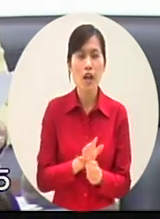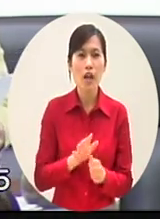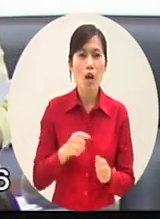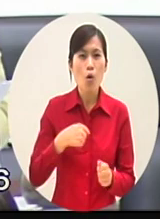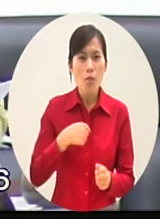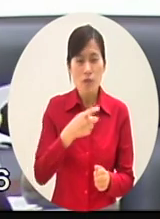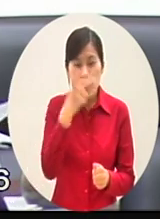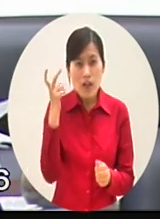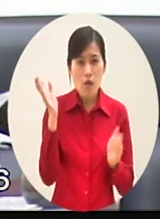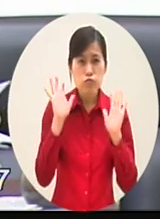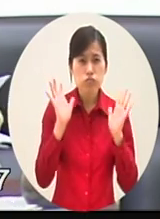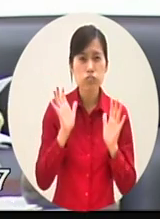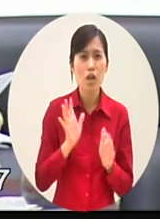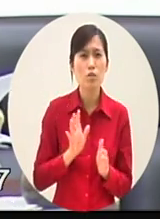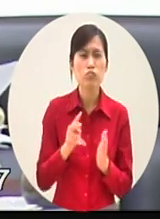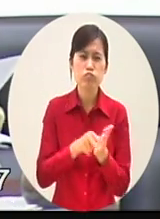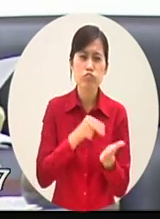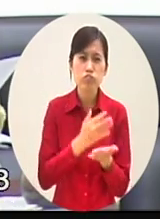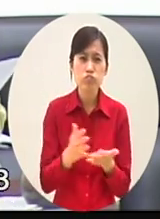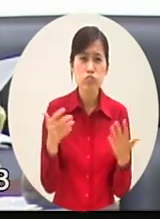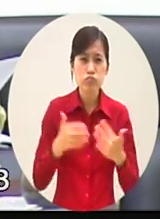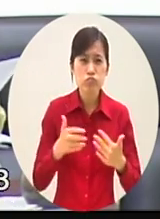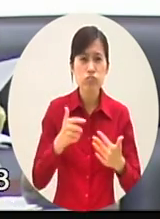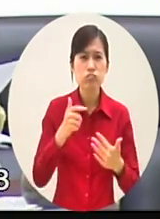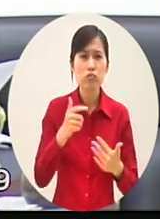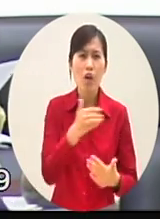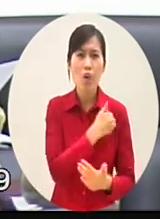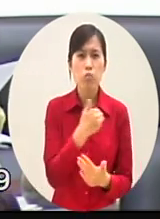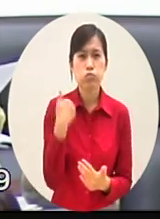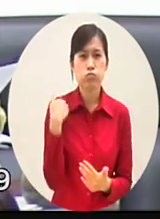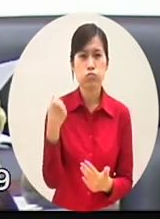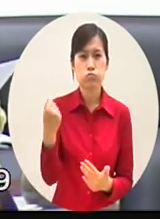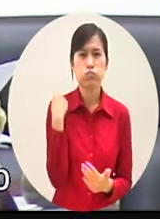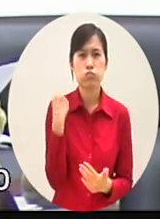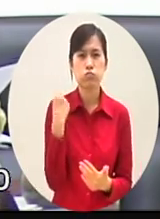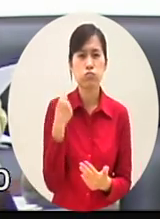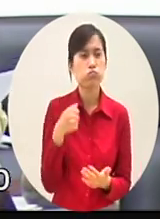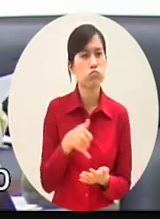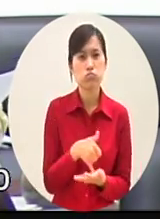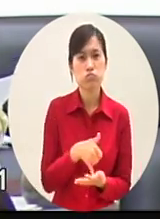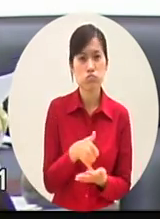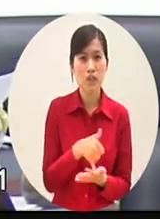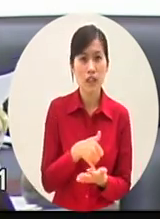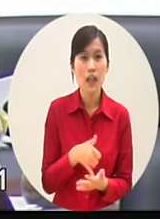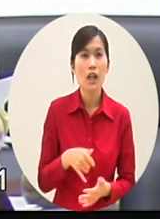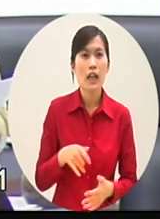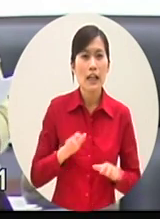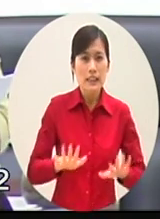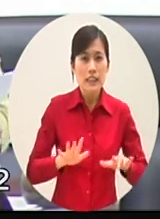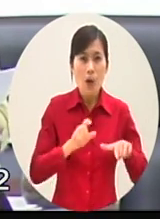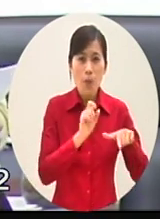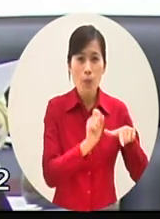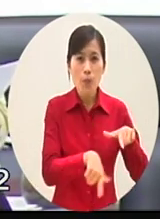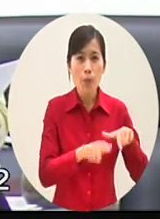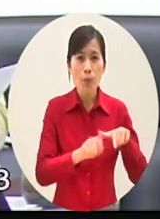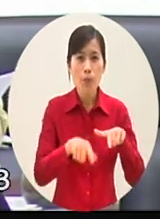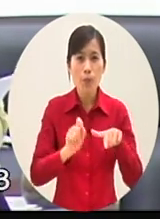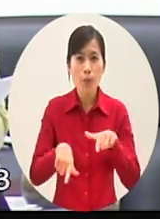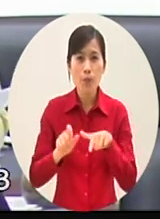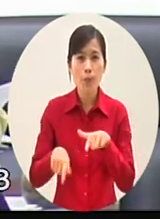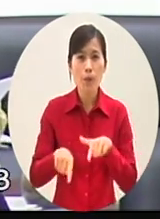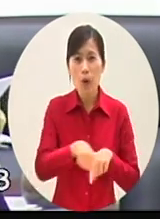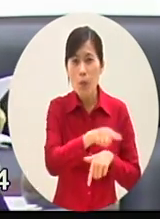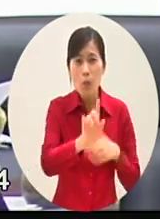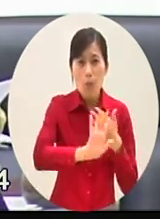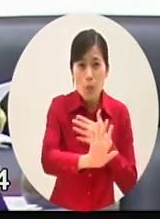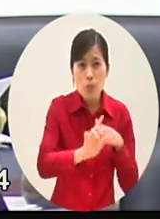力，所以很多的问题到现在企业目前企业界到处大家也都发现了说